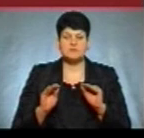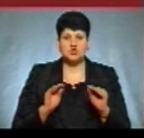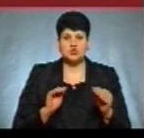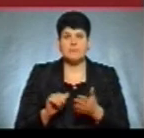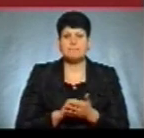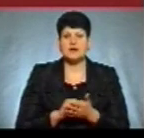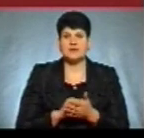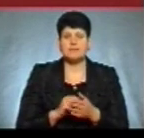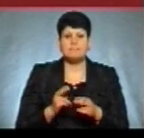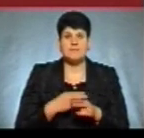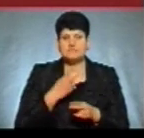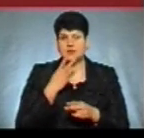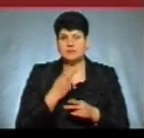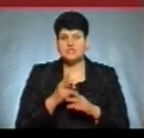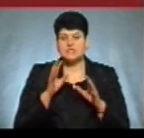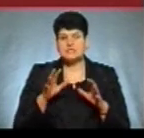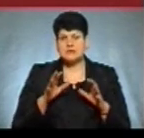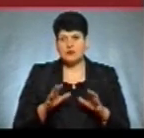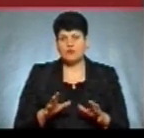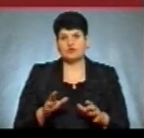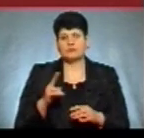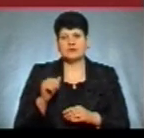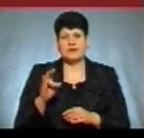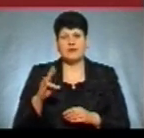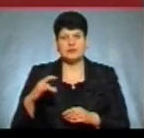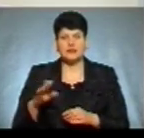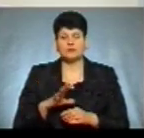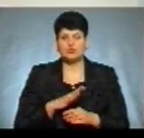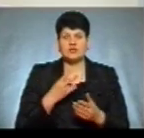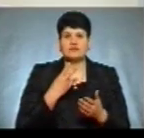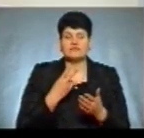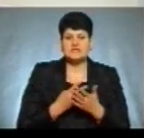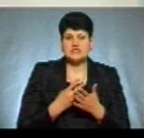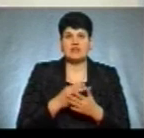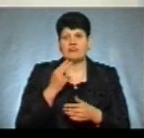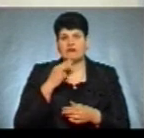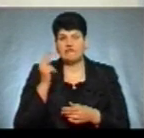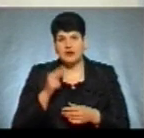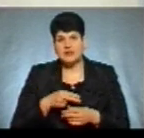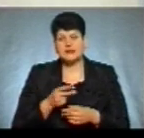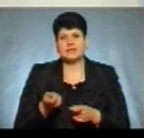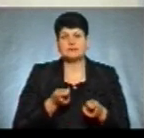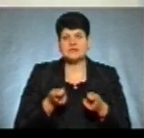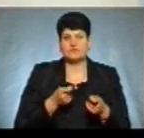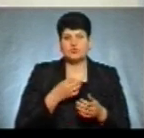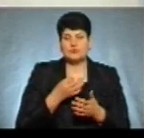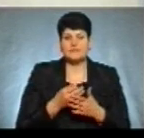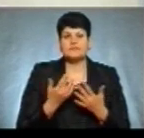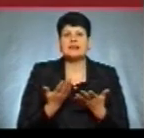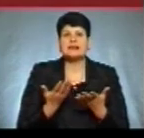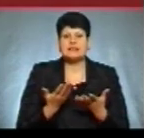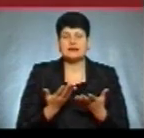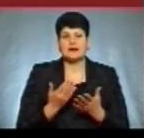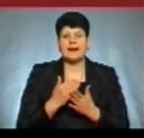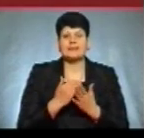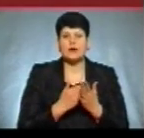без передбачених законом вихідних даних були визнані винними та притягнуті до адміністративної відповідальності. Взагалі, які є категорії